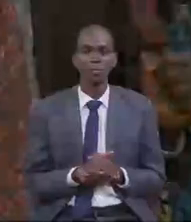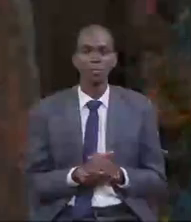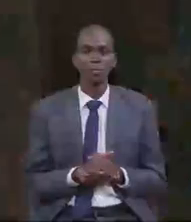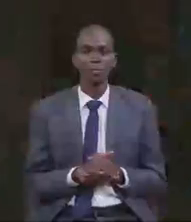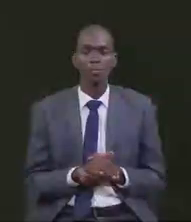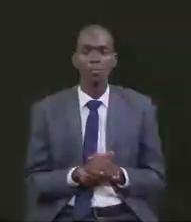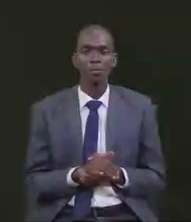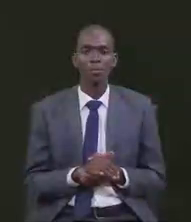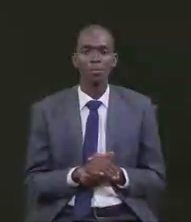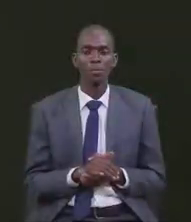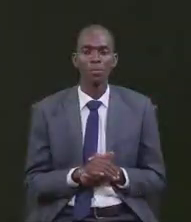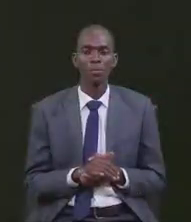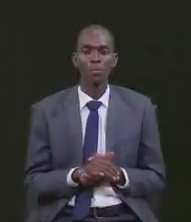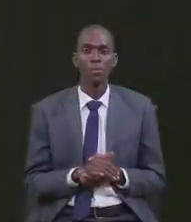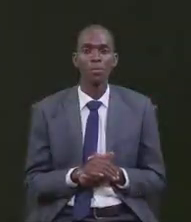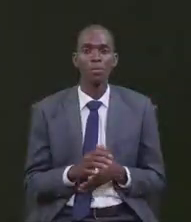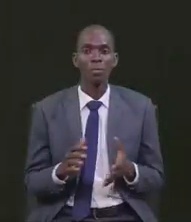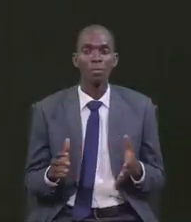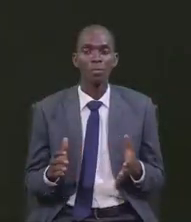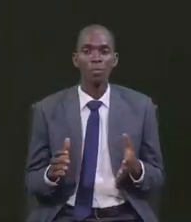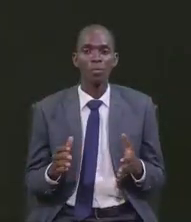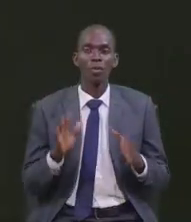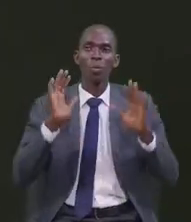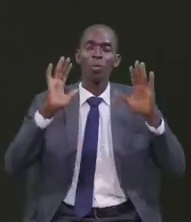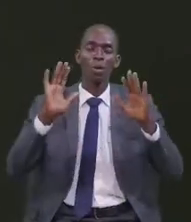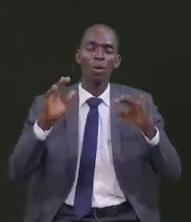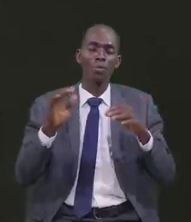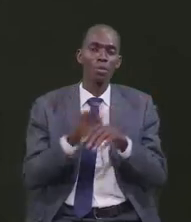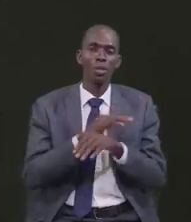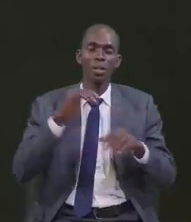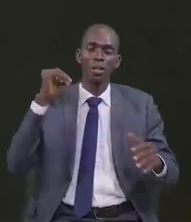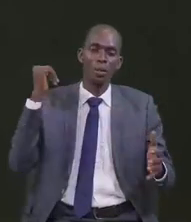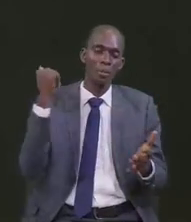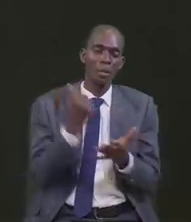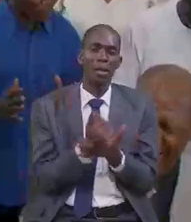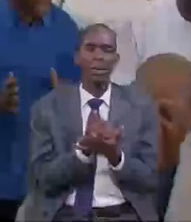Un amen merveilleux. Un bel amen.